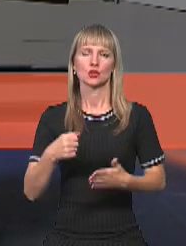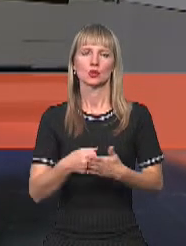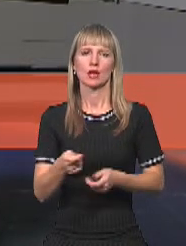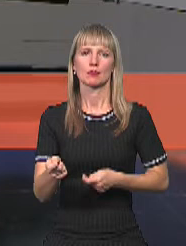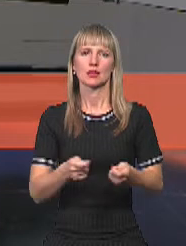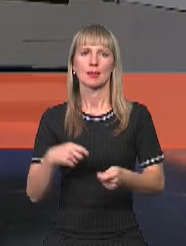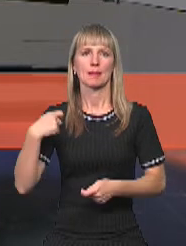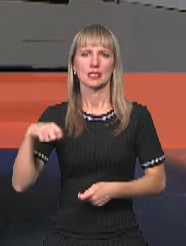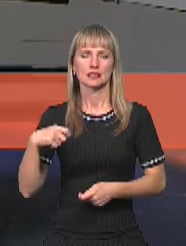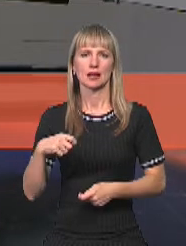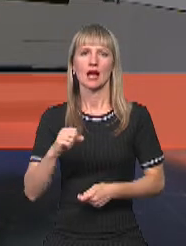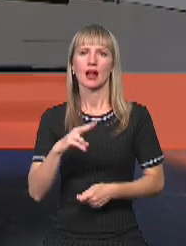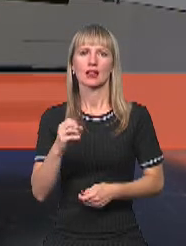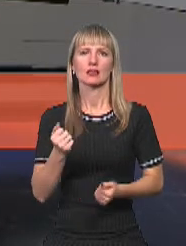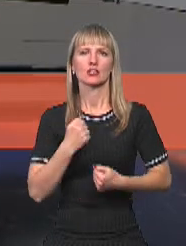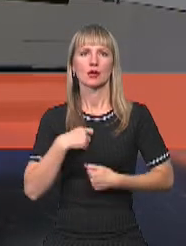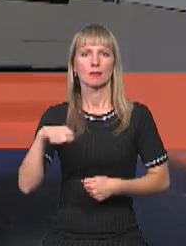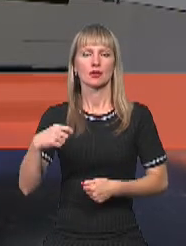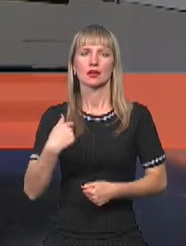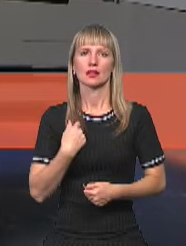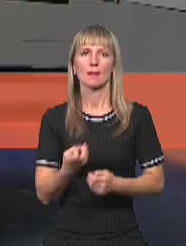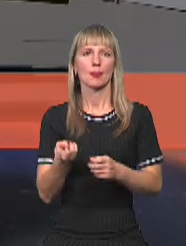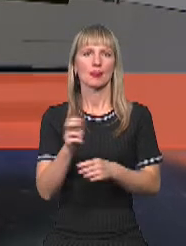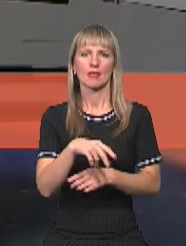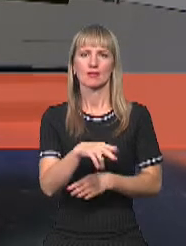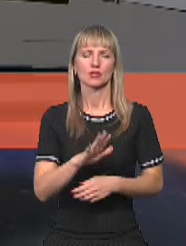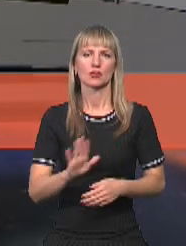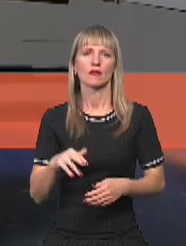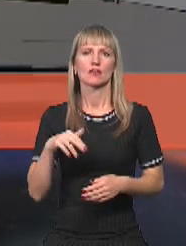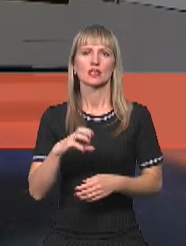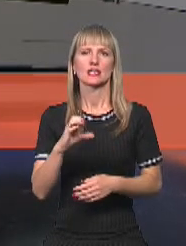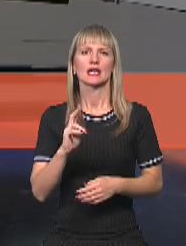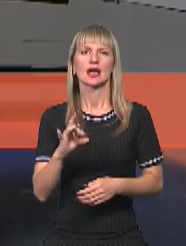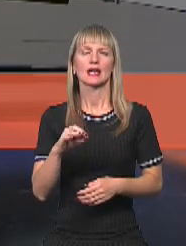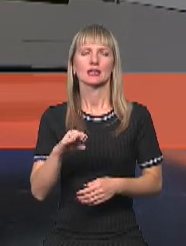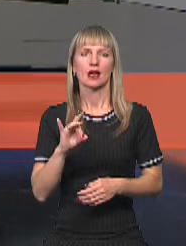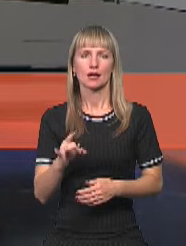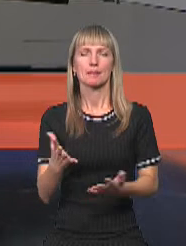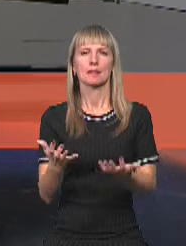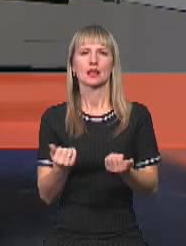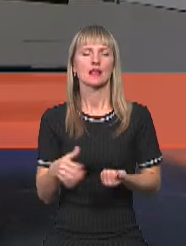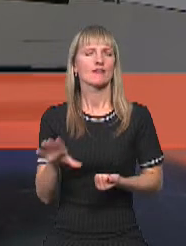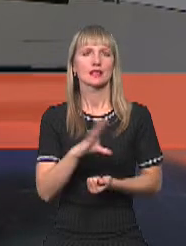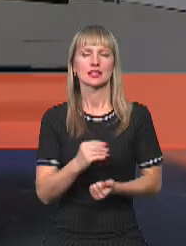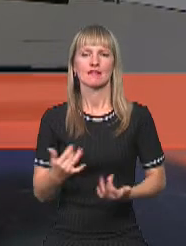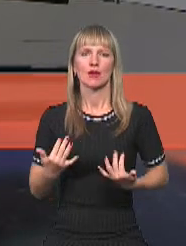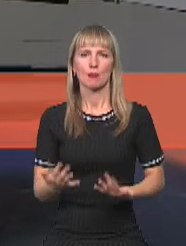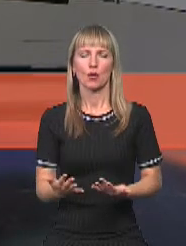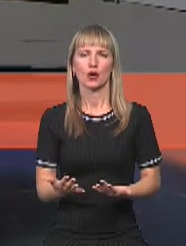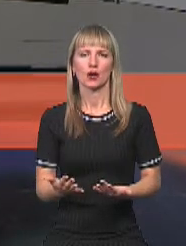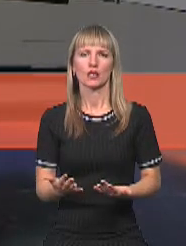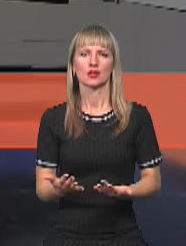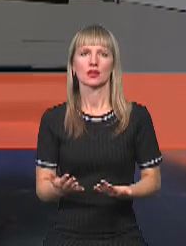адміністрації президента, але, на жаль, президент у нас не вийшов. Вийшов секретар, прийняв всі ці вимоги. До